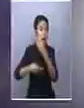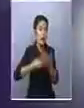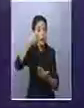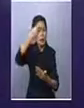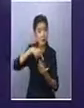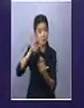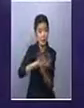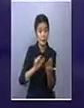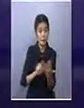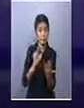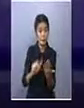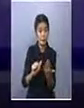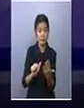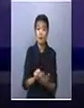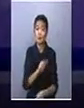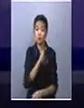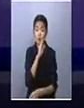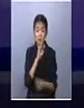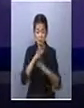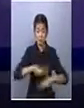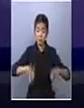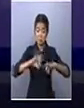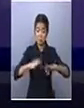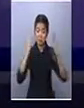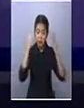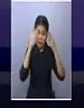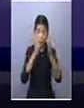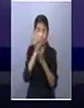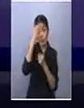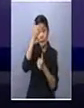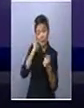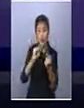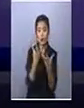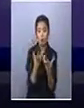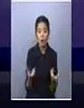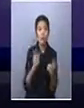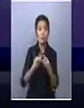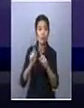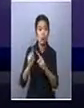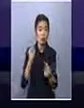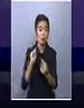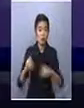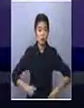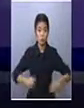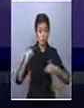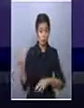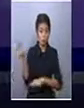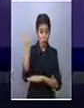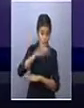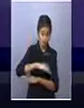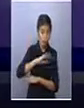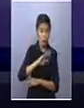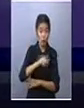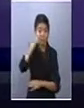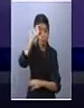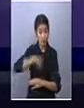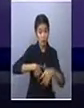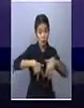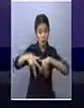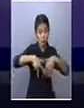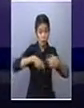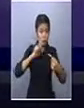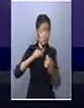โดยหลักๆที่เราคิดว่าน่าจะเป็นตัวที่น่าสนใจเนี่ยก็พวกที่เกี่ยวกับการบริโภคในประเทศนะครับพวกที่เกี่ยวกับมีปันผลดีนะครับเกี่ยวกับพวกการสื่อ